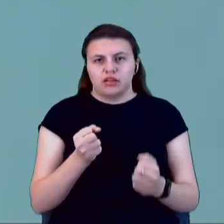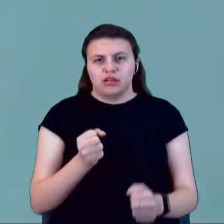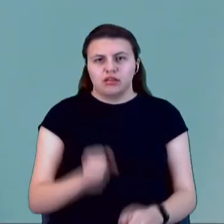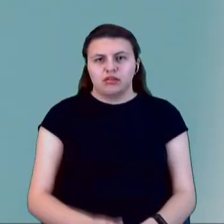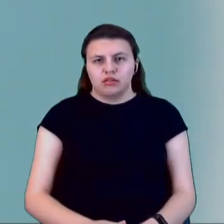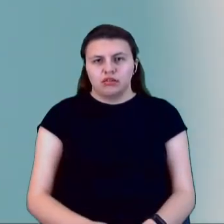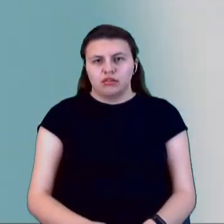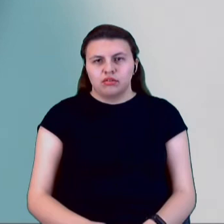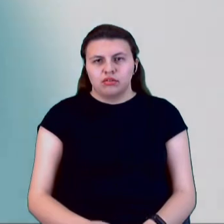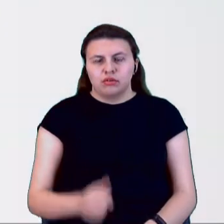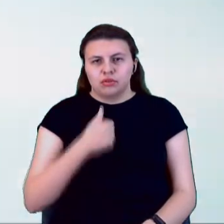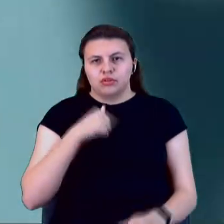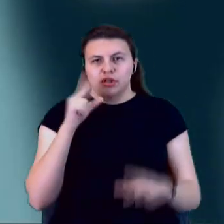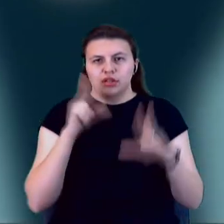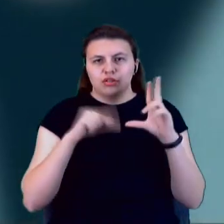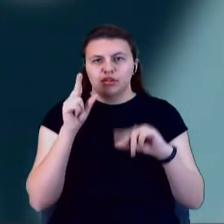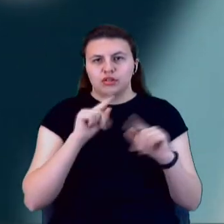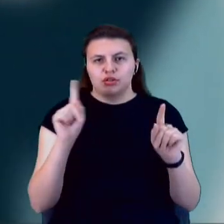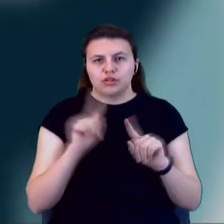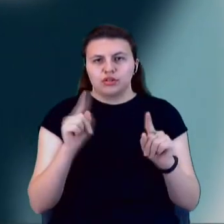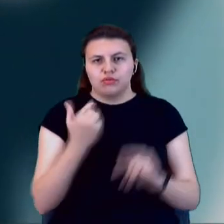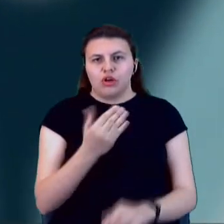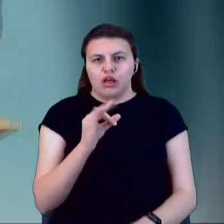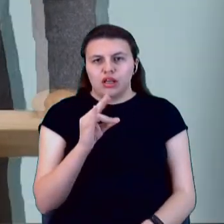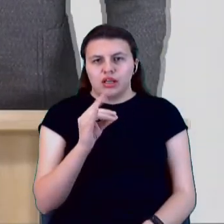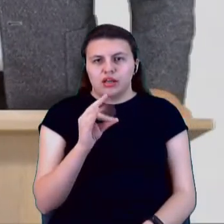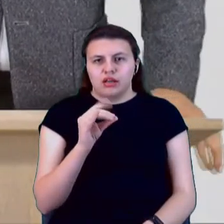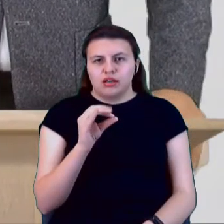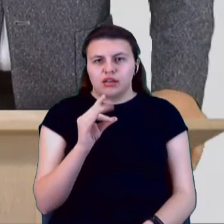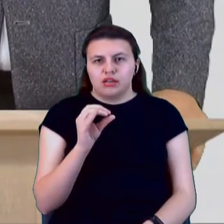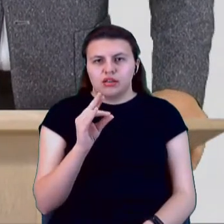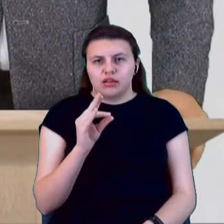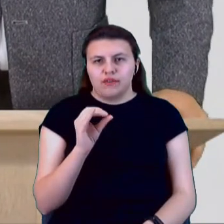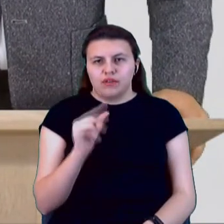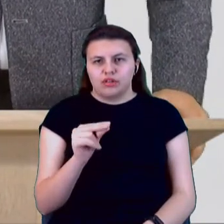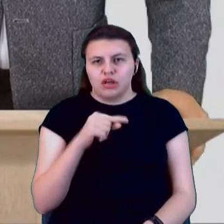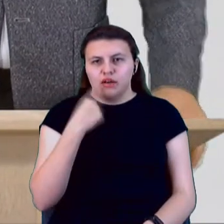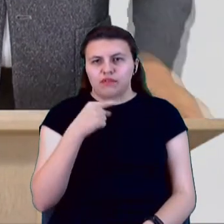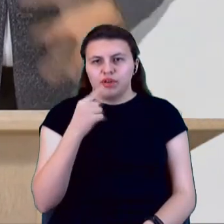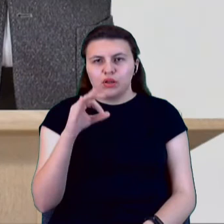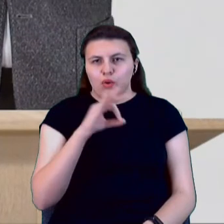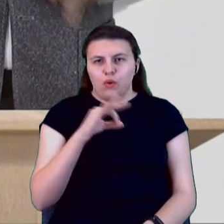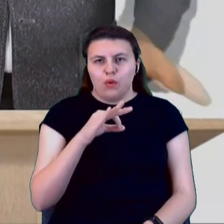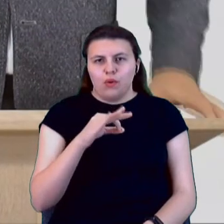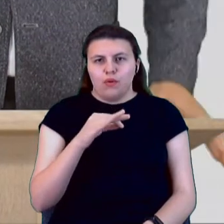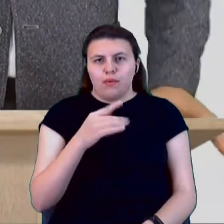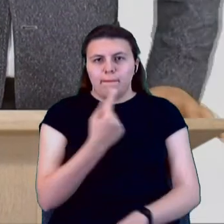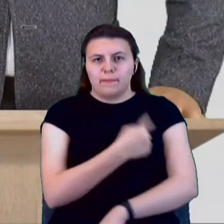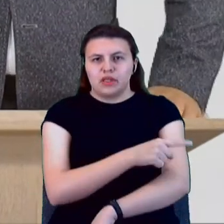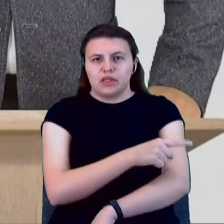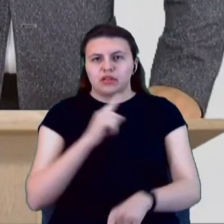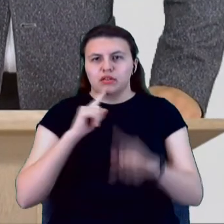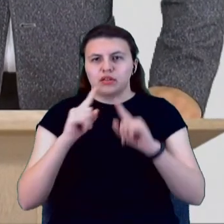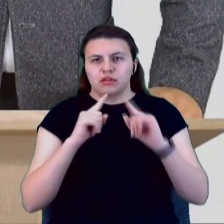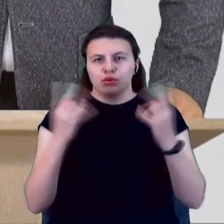Я считаю, что вот Олег Андреевич говорил о медичной раде, да, следует выработать комплекс